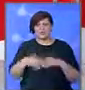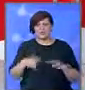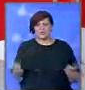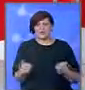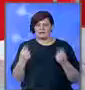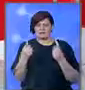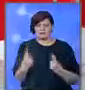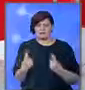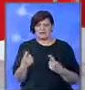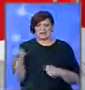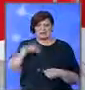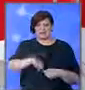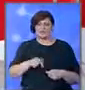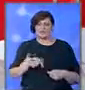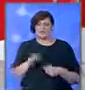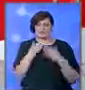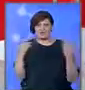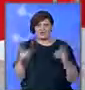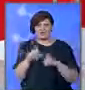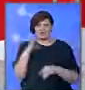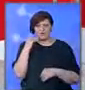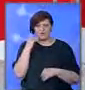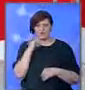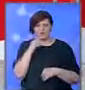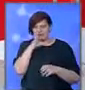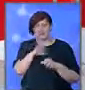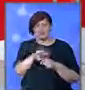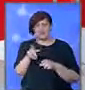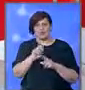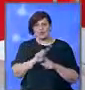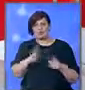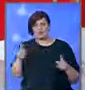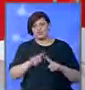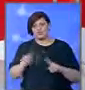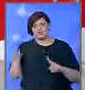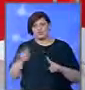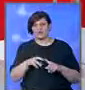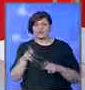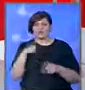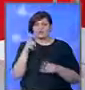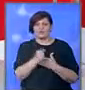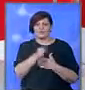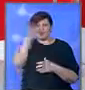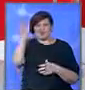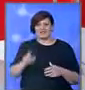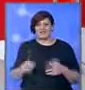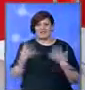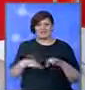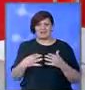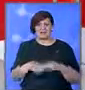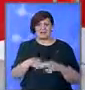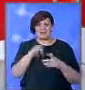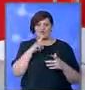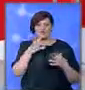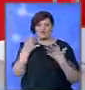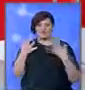aktivnosti stale, neka dođe na poljoprivredni sajam u Novom Sadu, da se uveri u suprotno. To potvrđuju i italijanski privrednici koji izlažu